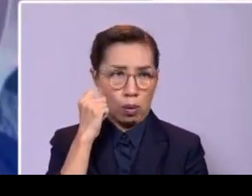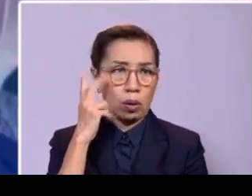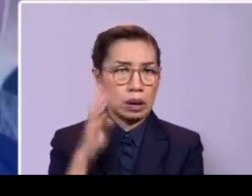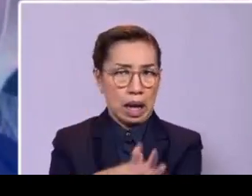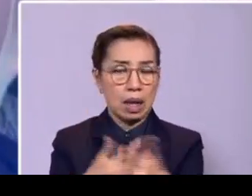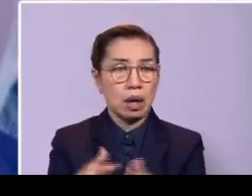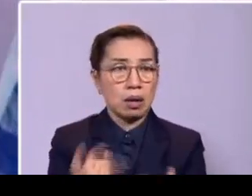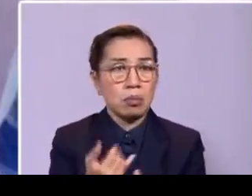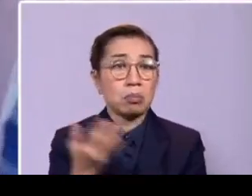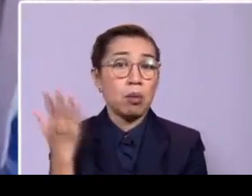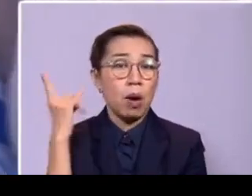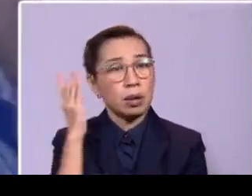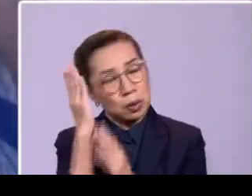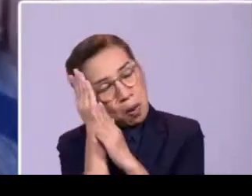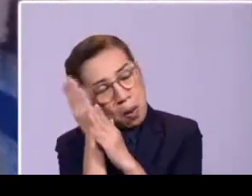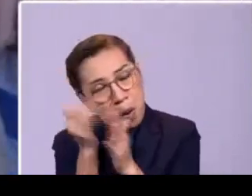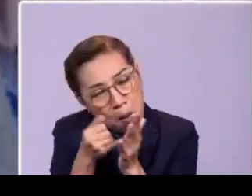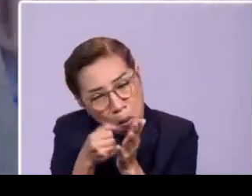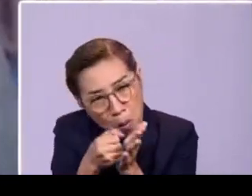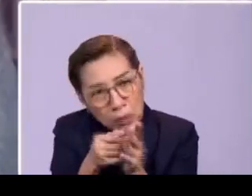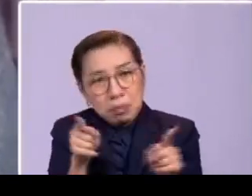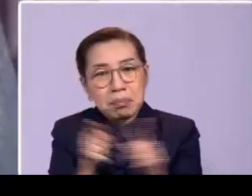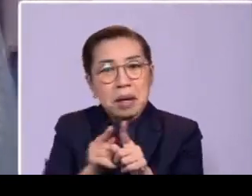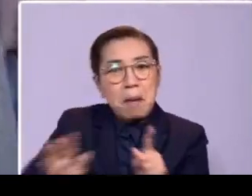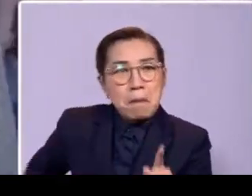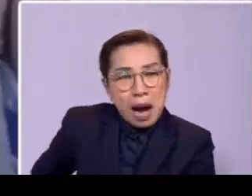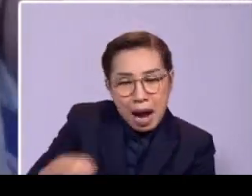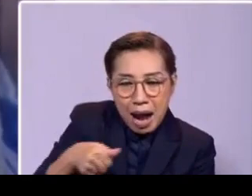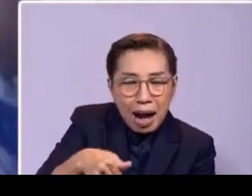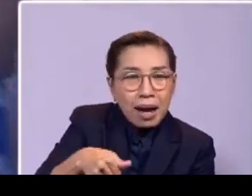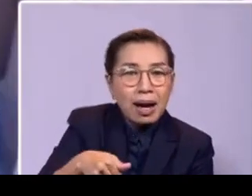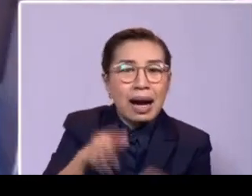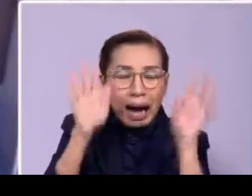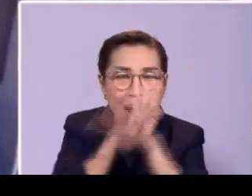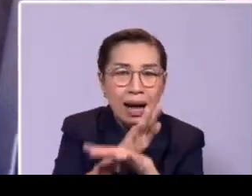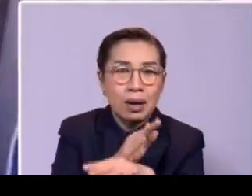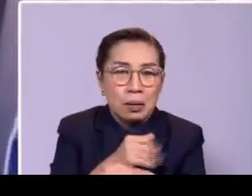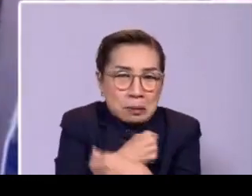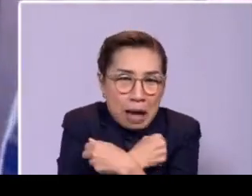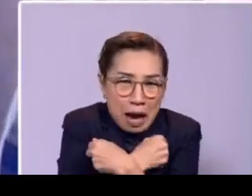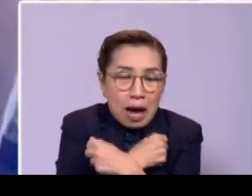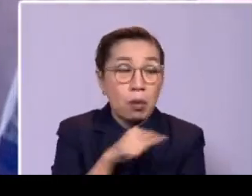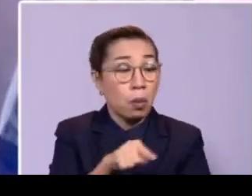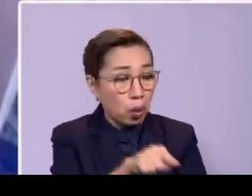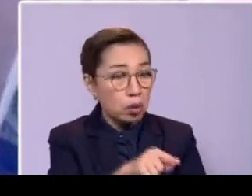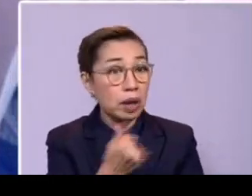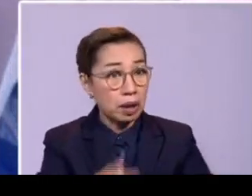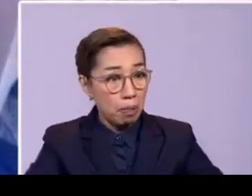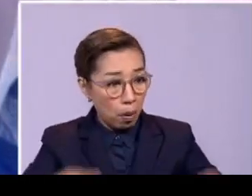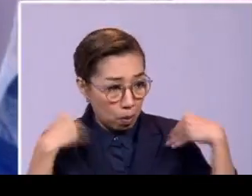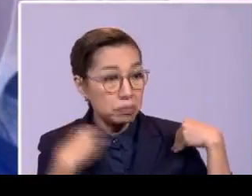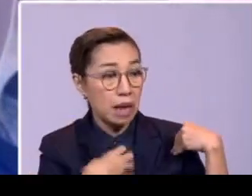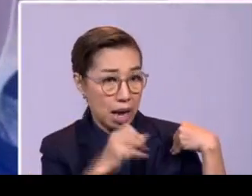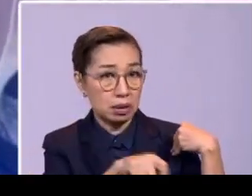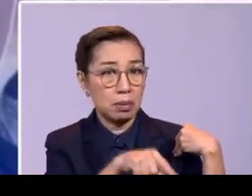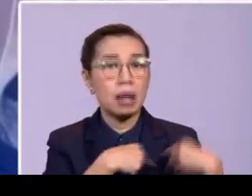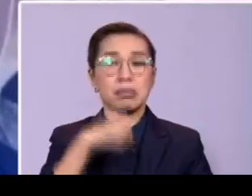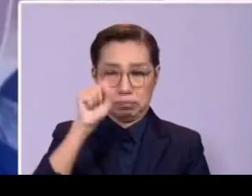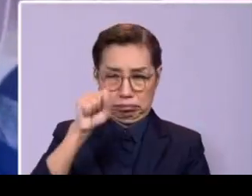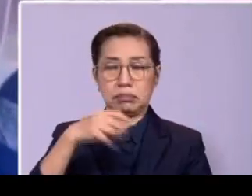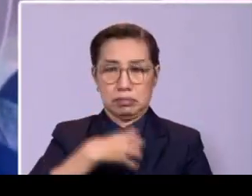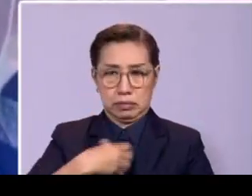อนกดมันขึ้นลูกมาอีกนอนกดลงงองลงงอง ตอนนี้ก็อยากได้ผ้าห่มบ่ อยากได้ค่